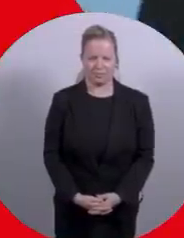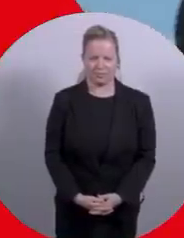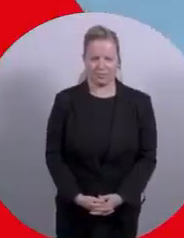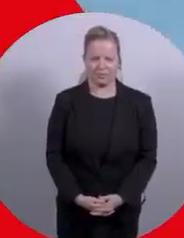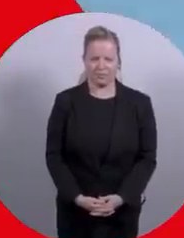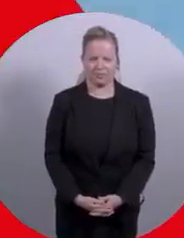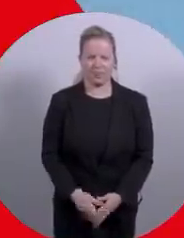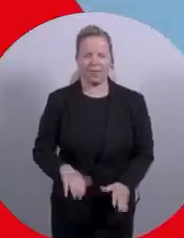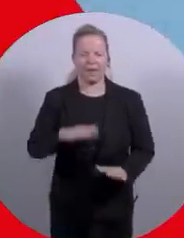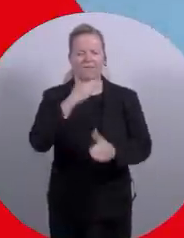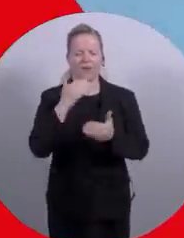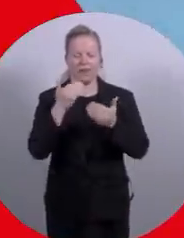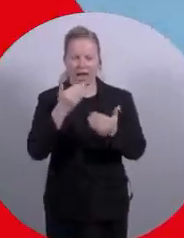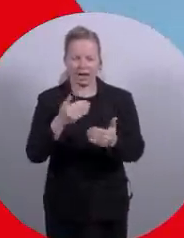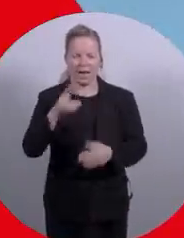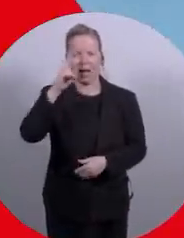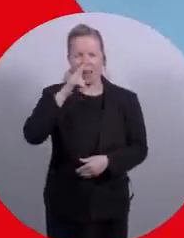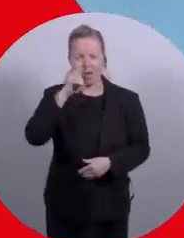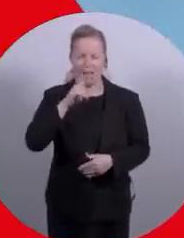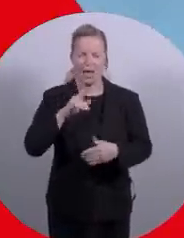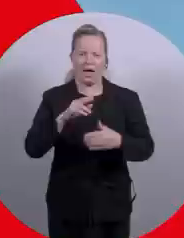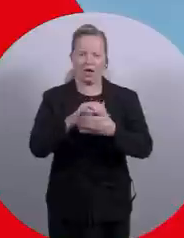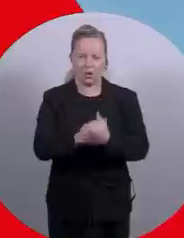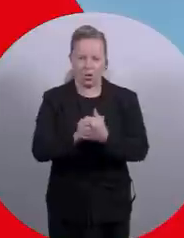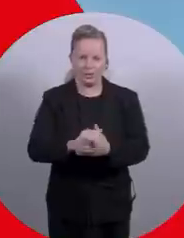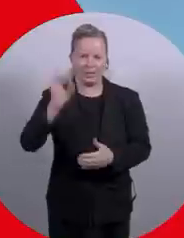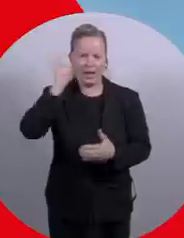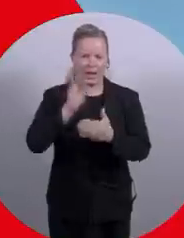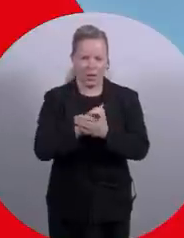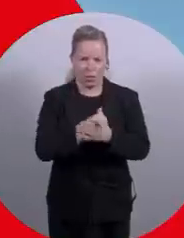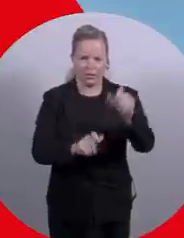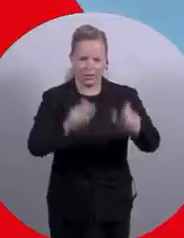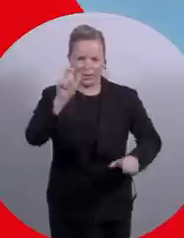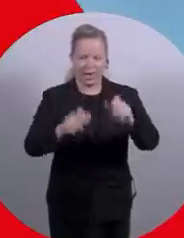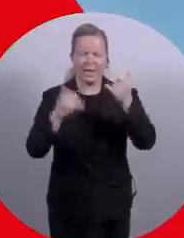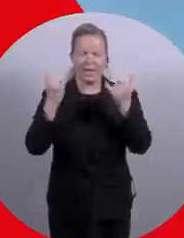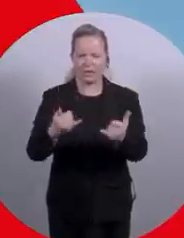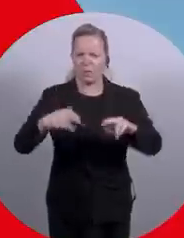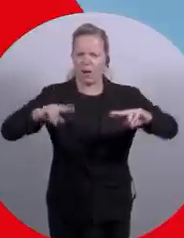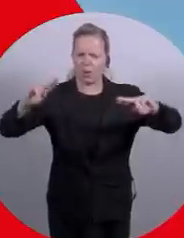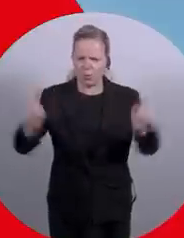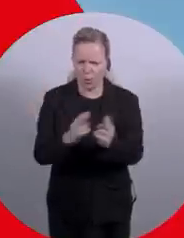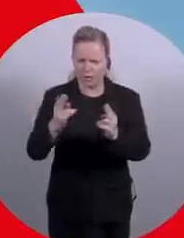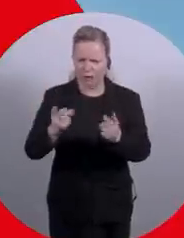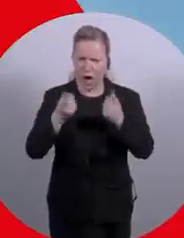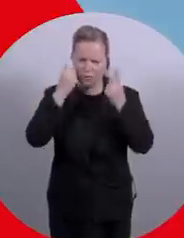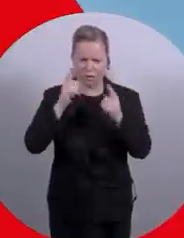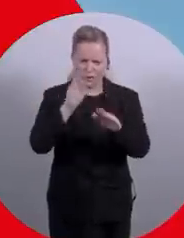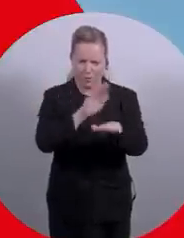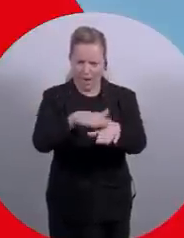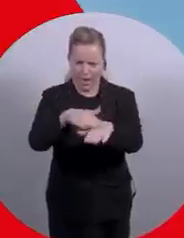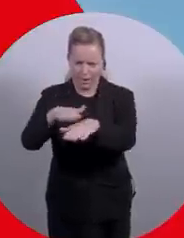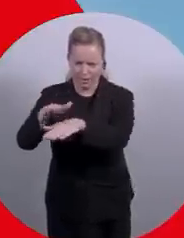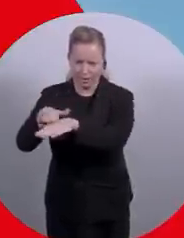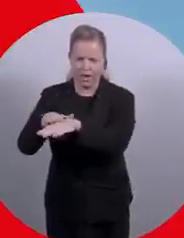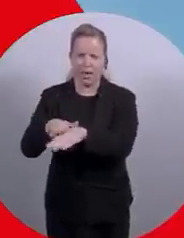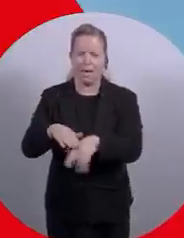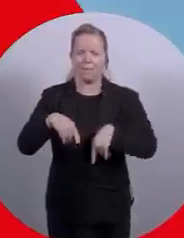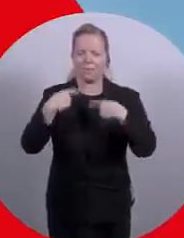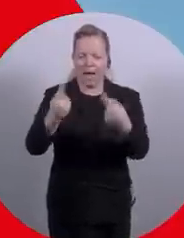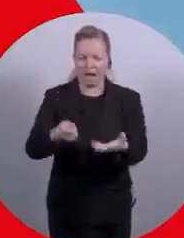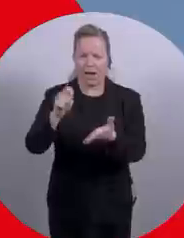vielen Dank liebe Genossinnen und Genossen ich darf noch einmal ganz kurz zum Aufmerksamkeit bitten bevor alle zu den